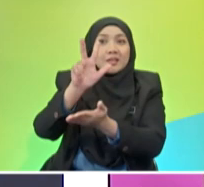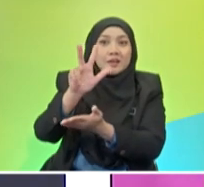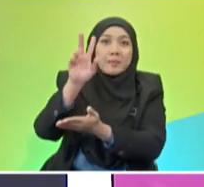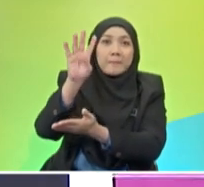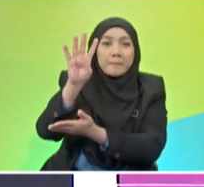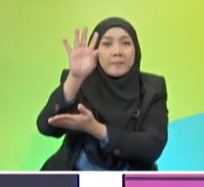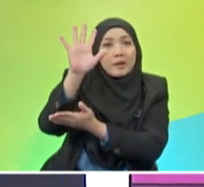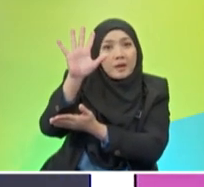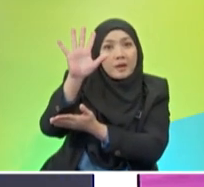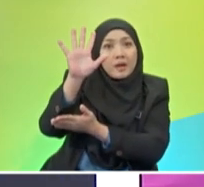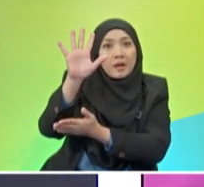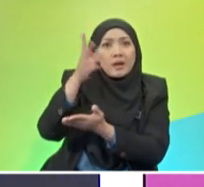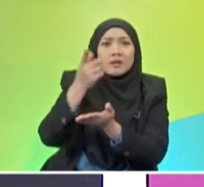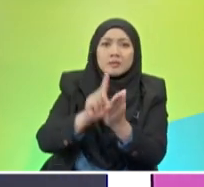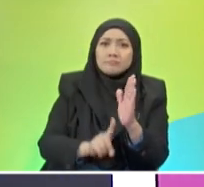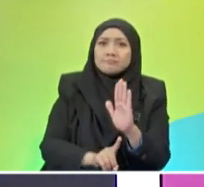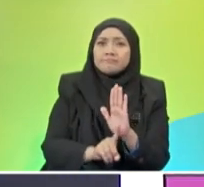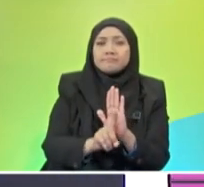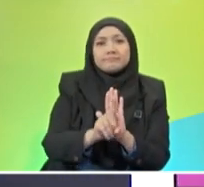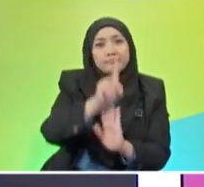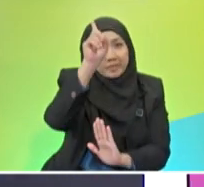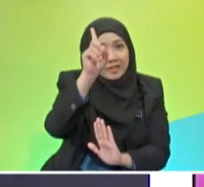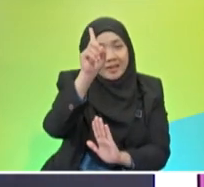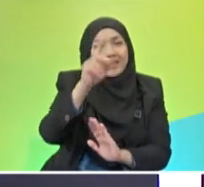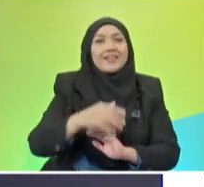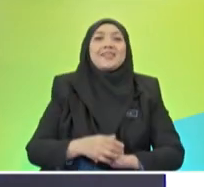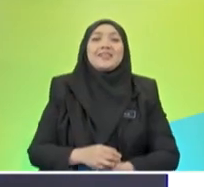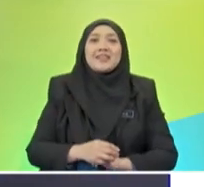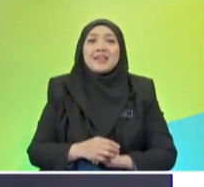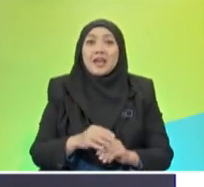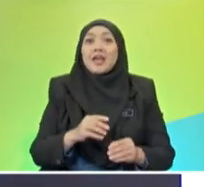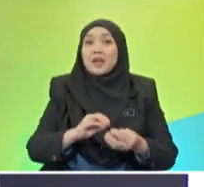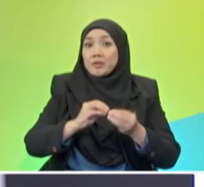4. Dia naik ke turun ni? Naik, Cikgu. Naik kan? Naik.